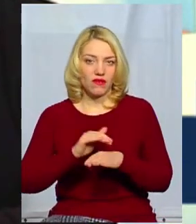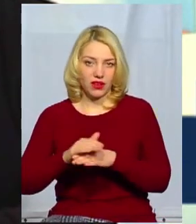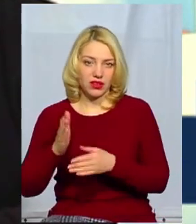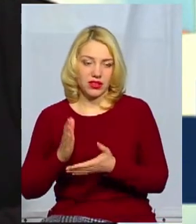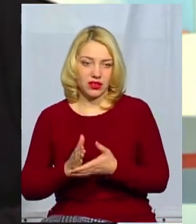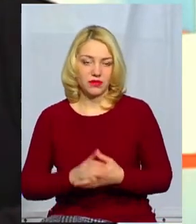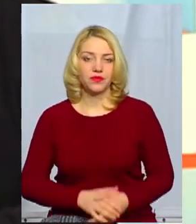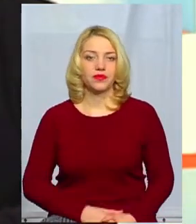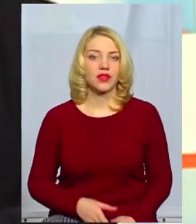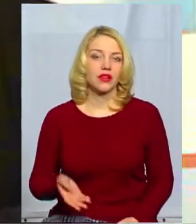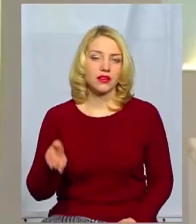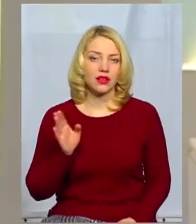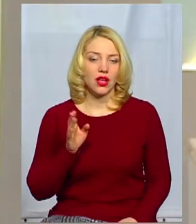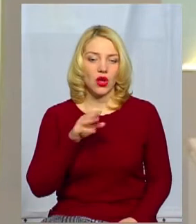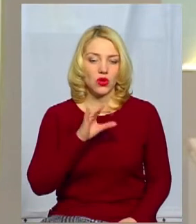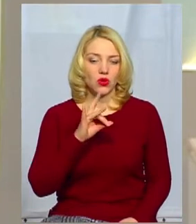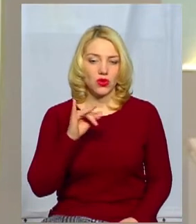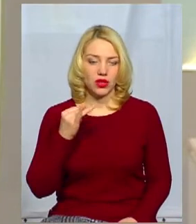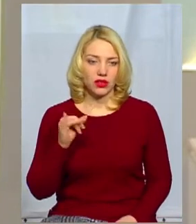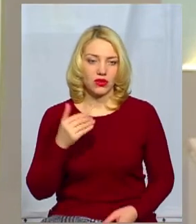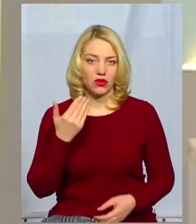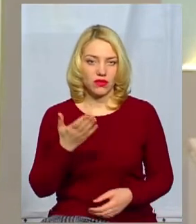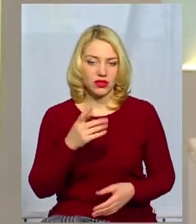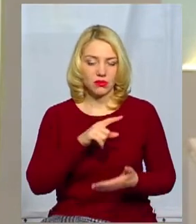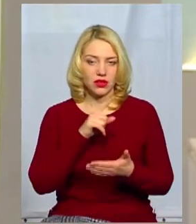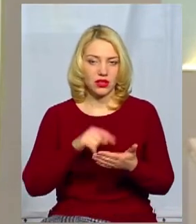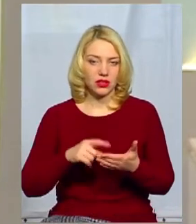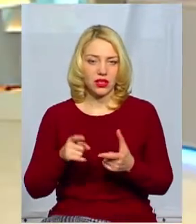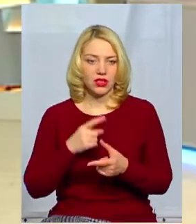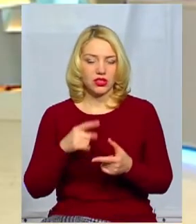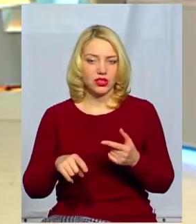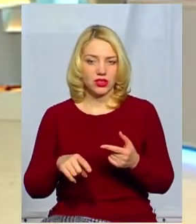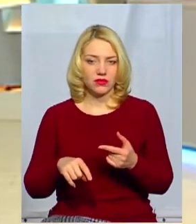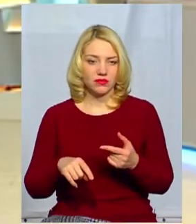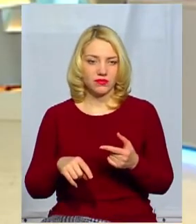є. Тоді, пане Юрію, до вас запитання. Чи не варто